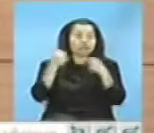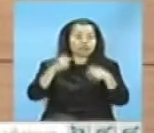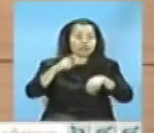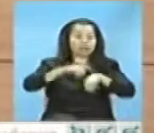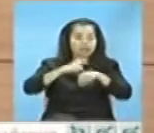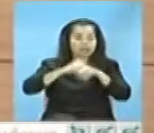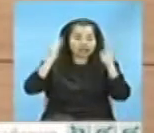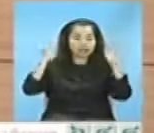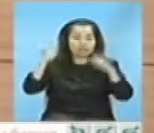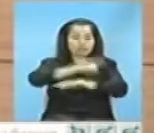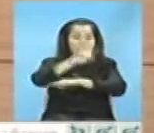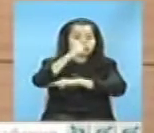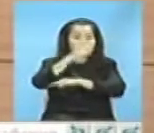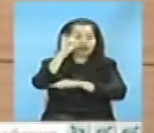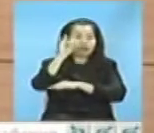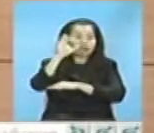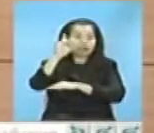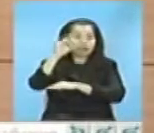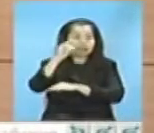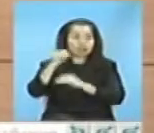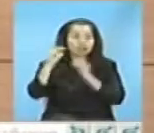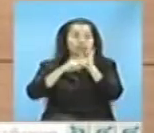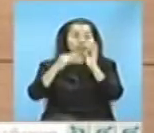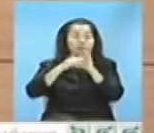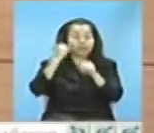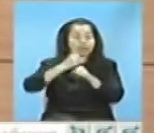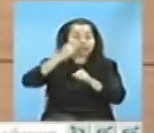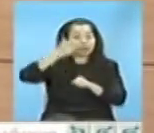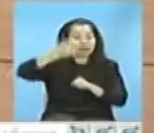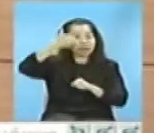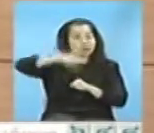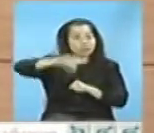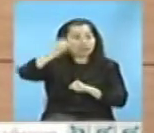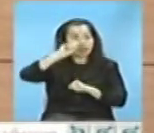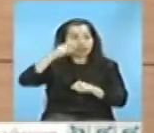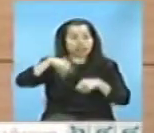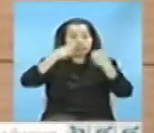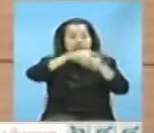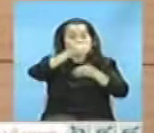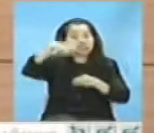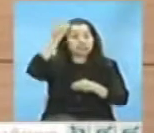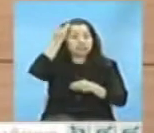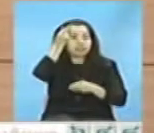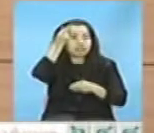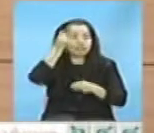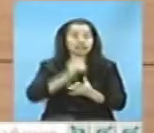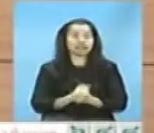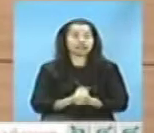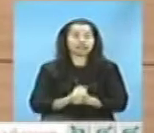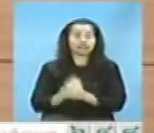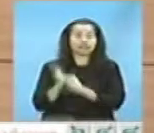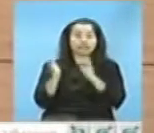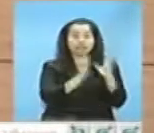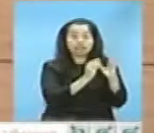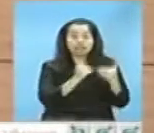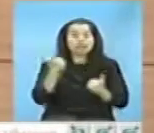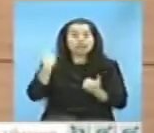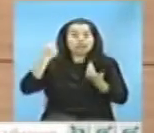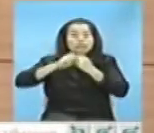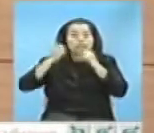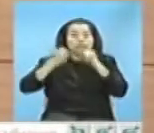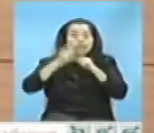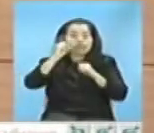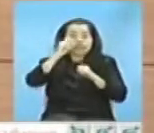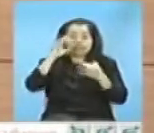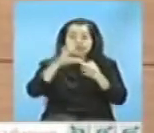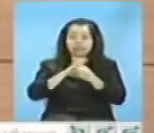า180วันจะทำได้ไม่ได้ก็คงจะเป็นสิ่งที่พวกเราคงจะคิดกันได้นะครับนอกจากนั้นปัญหาที่เกิดขึ้น